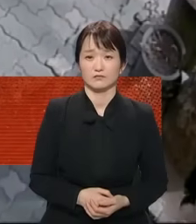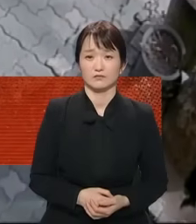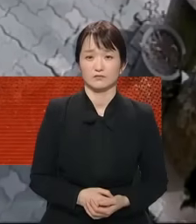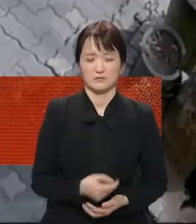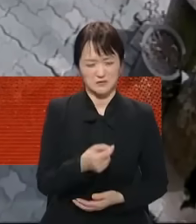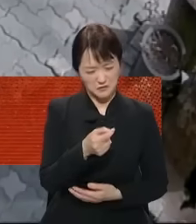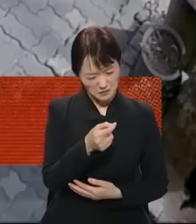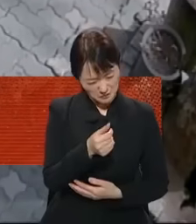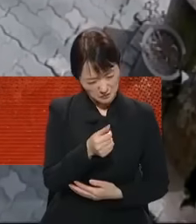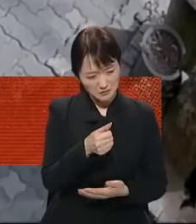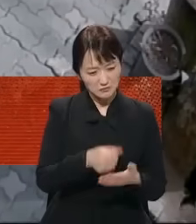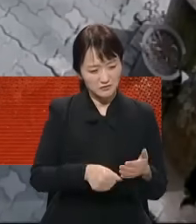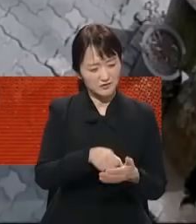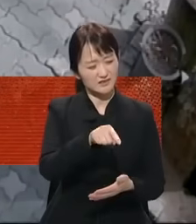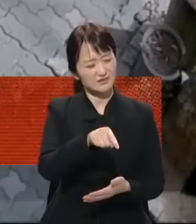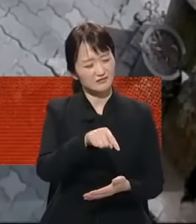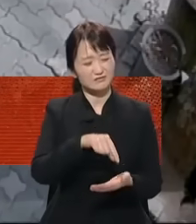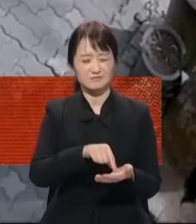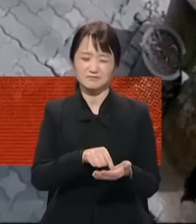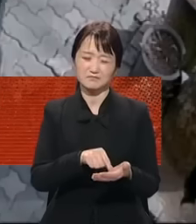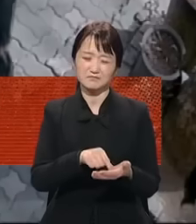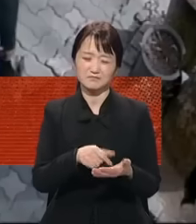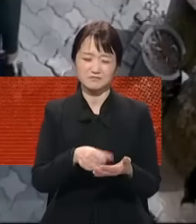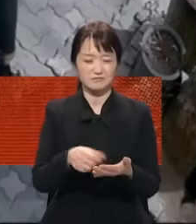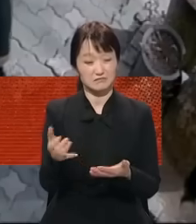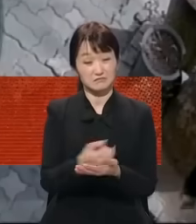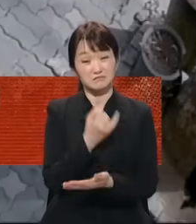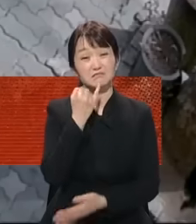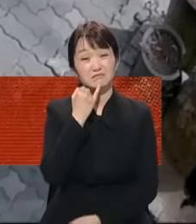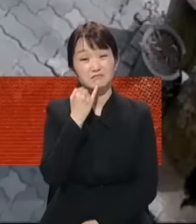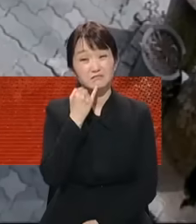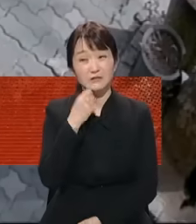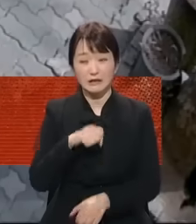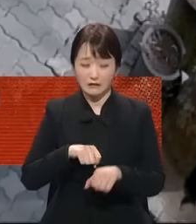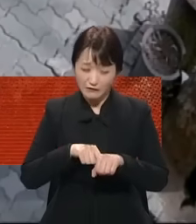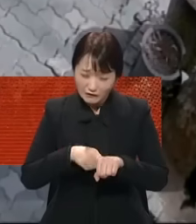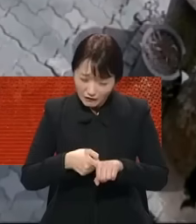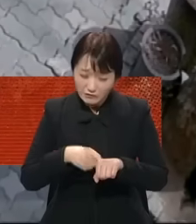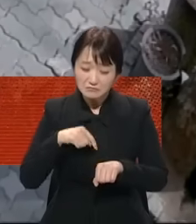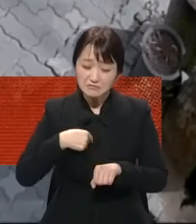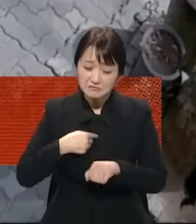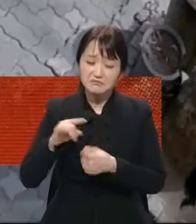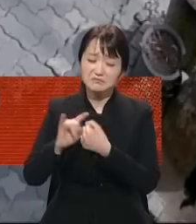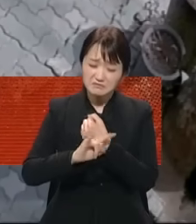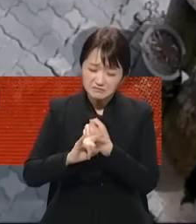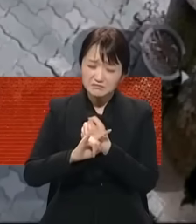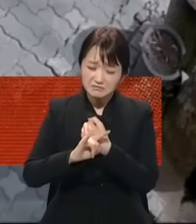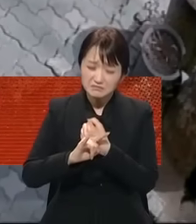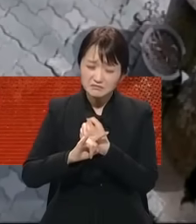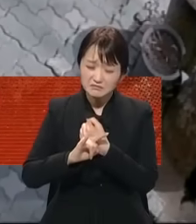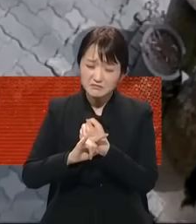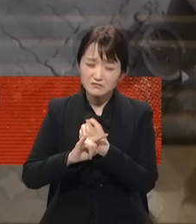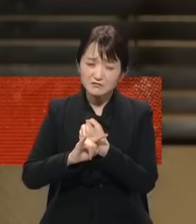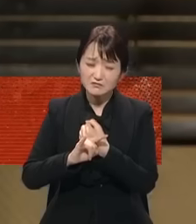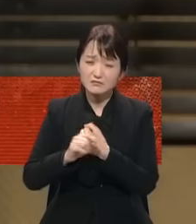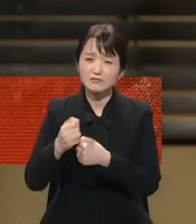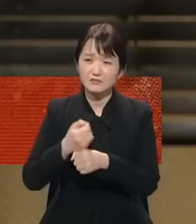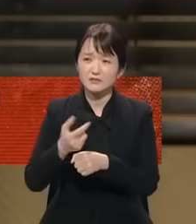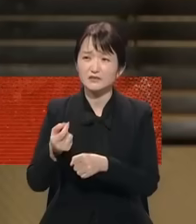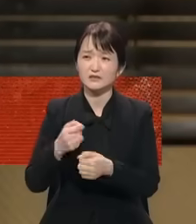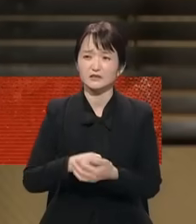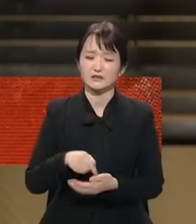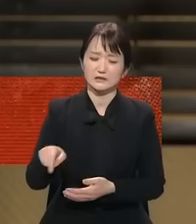내지는 에이 이 정도는 뭐 이렇게 가져가도 큰 피해 없겠지라고 억지로 자기 스스로 변명거리를 만들어가면서 저희를 하셨을 텐데요. 그러나